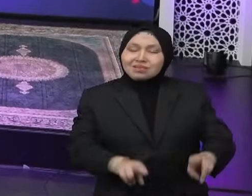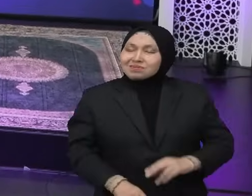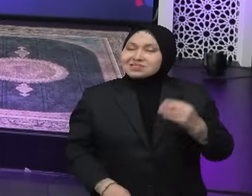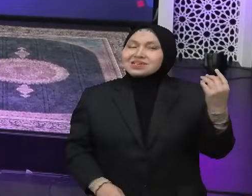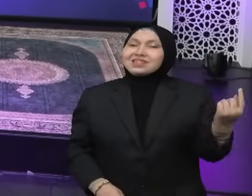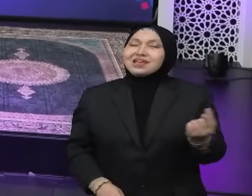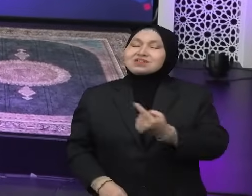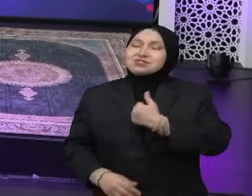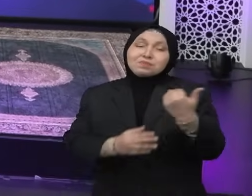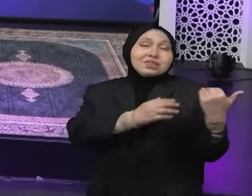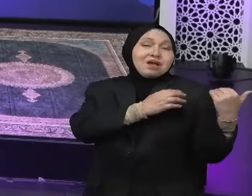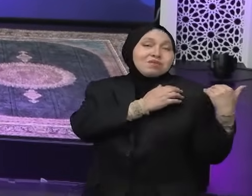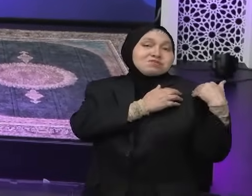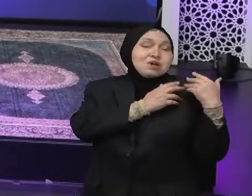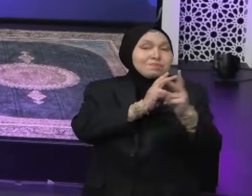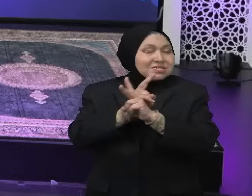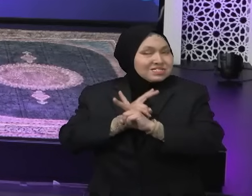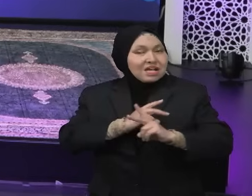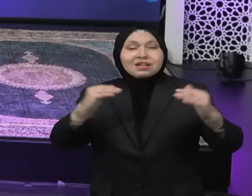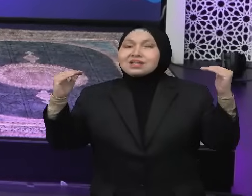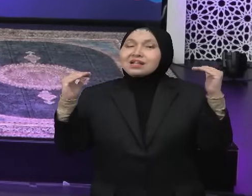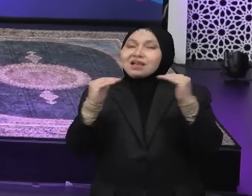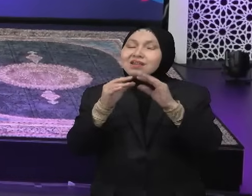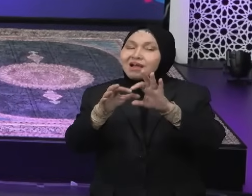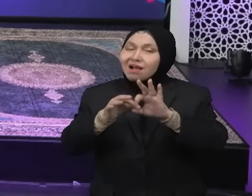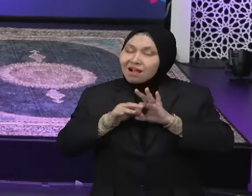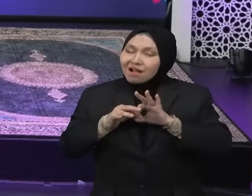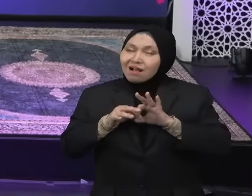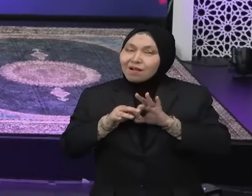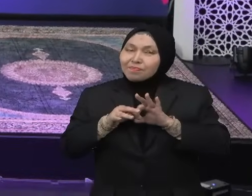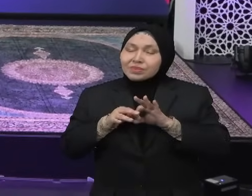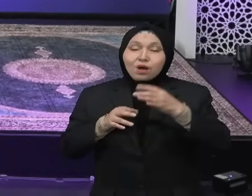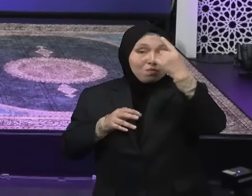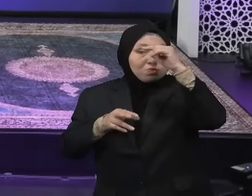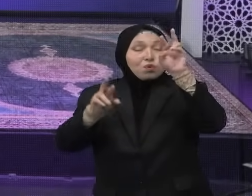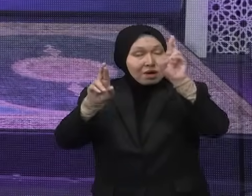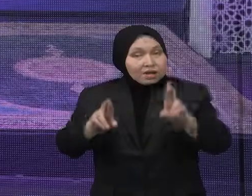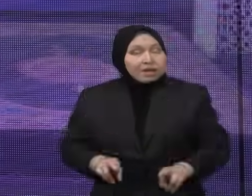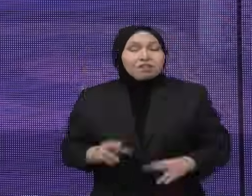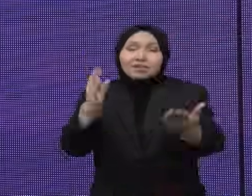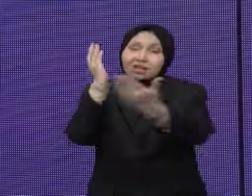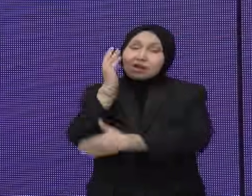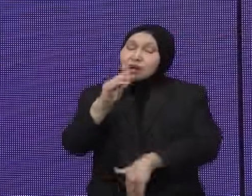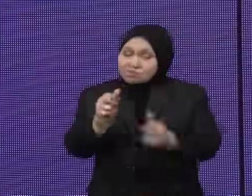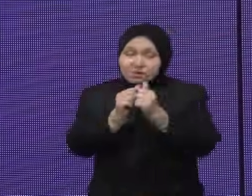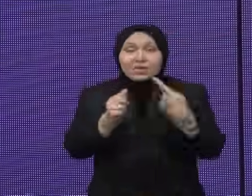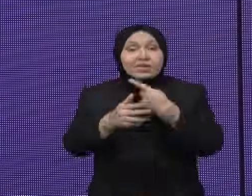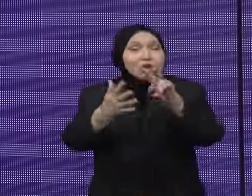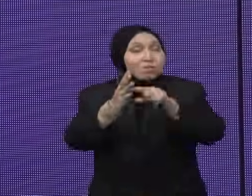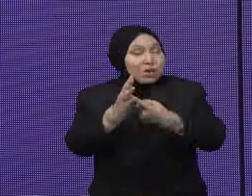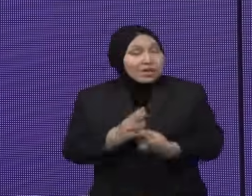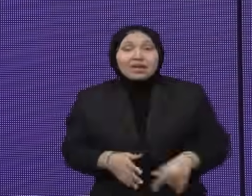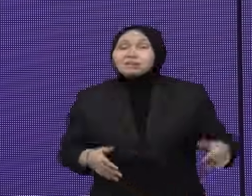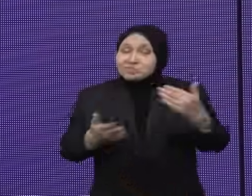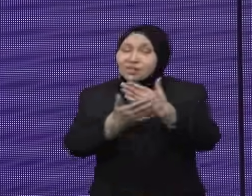sentiasa bertanggungjawab menjaga keadilan, hak bagi rakyat, bagi sesebuah negara. Jadi mari sama-sama kita mulakan sesi kita pada